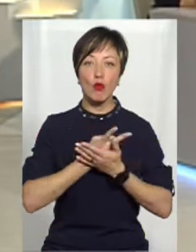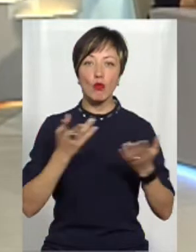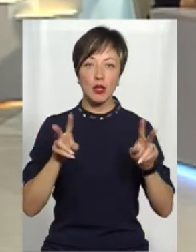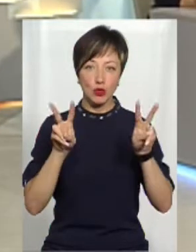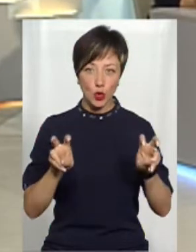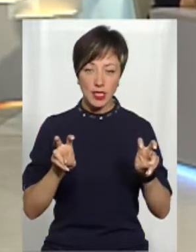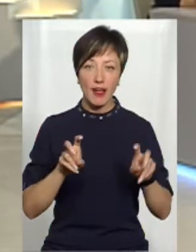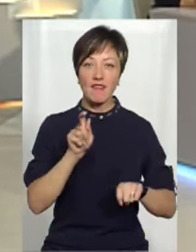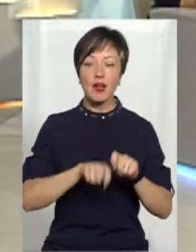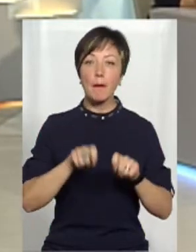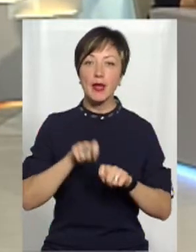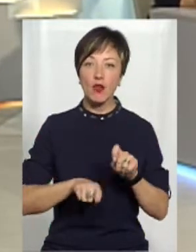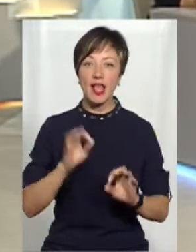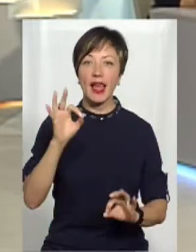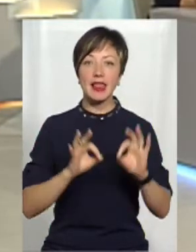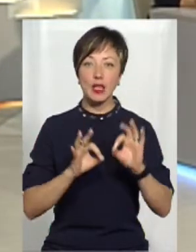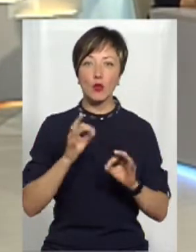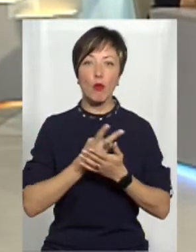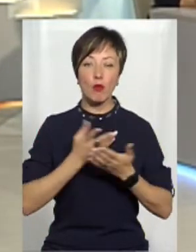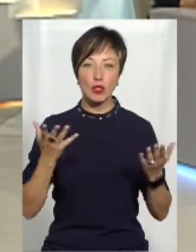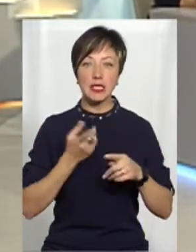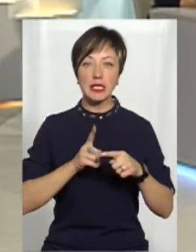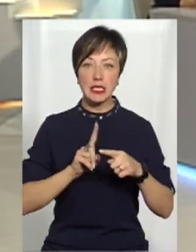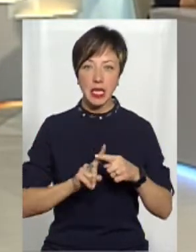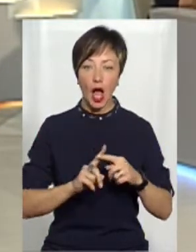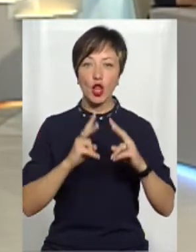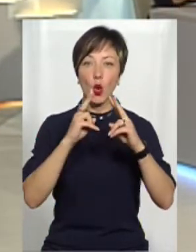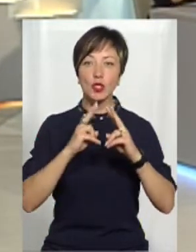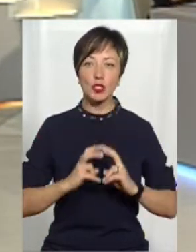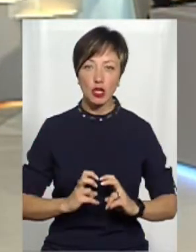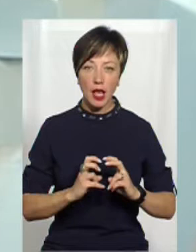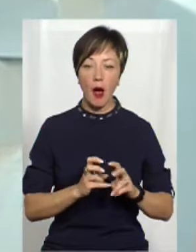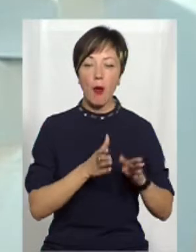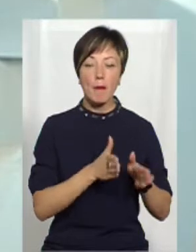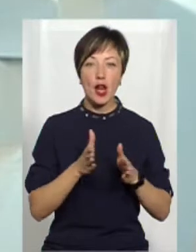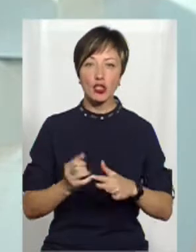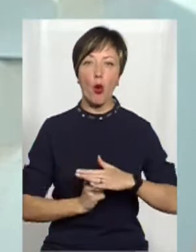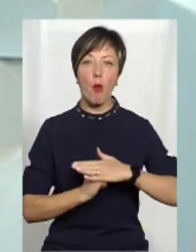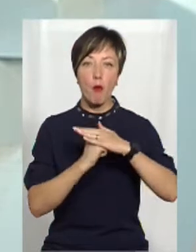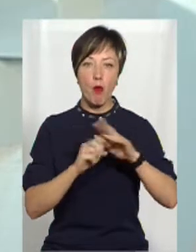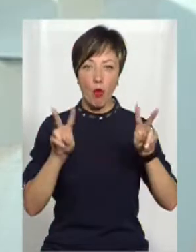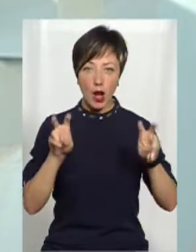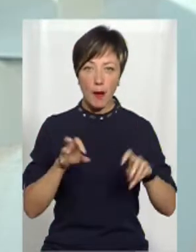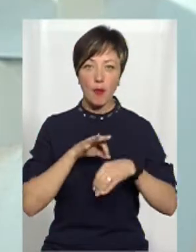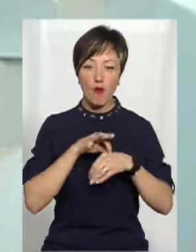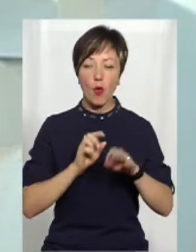взагалі вимірювання індексу публічності – це дослідження, яке «Опора» проводить, громадянська мережа «Опора» ініціювала, проводиться